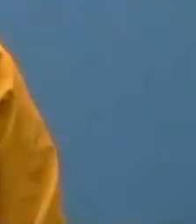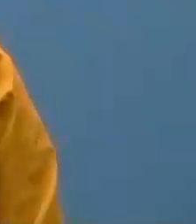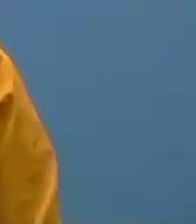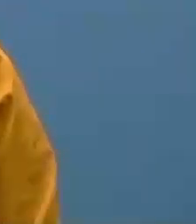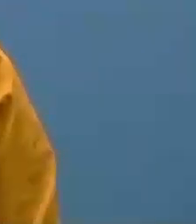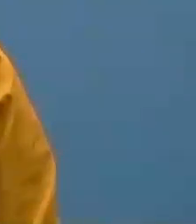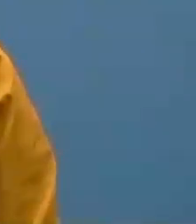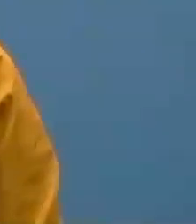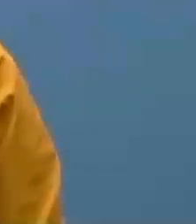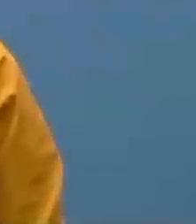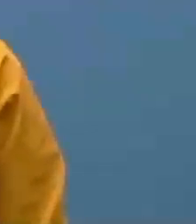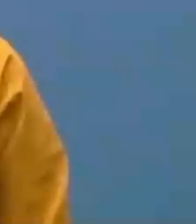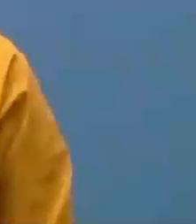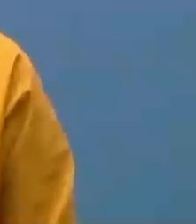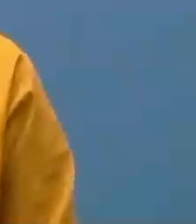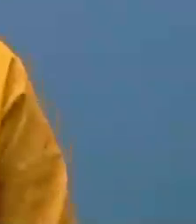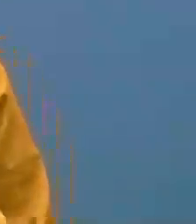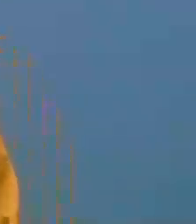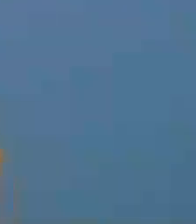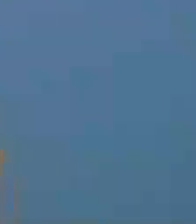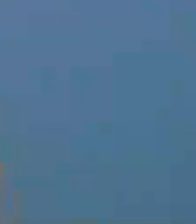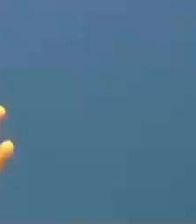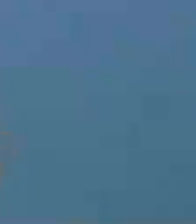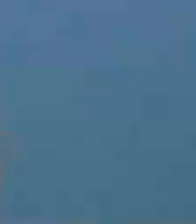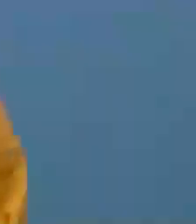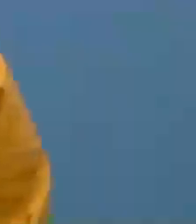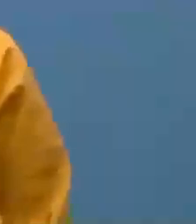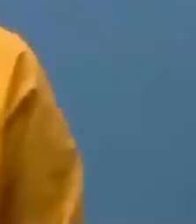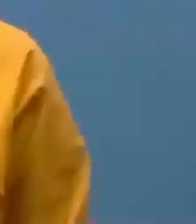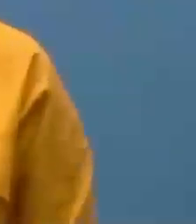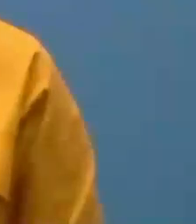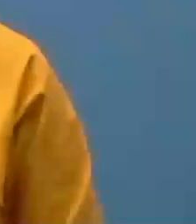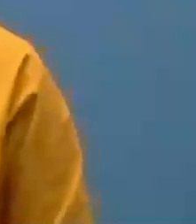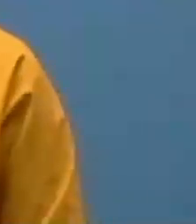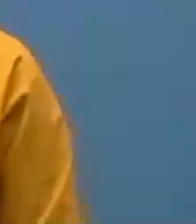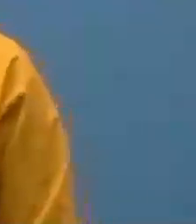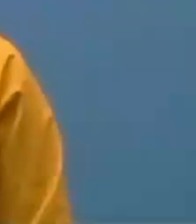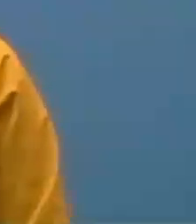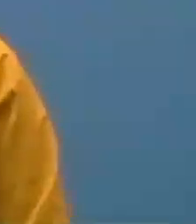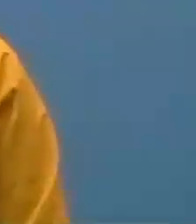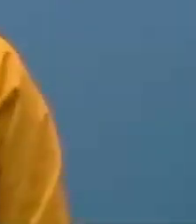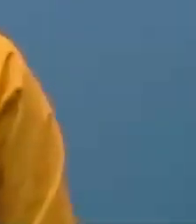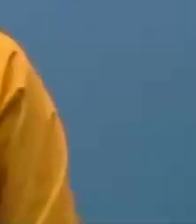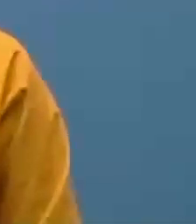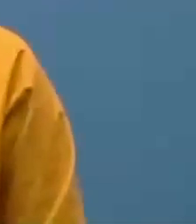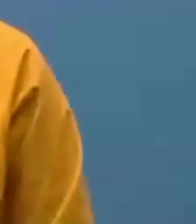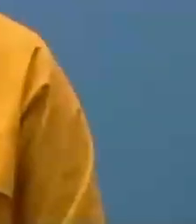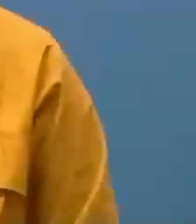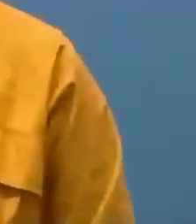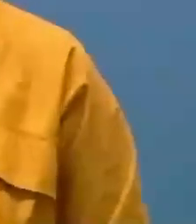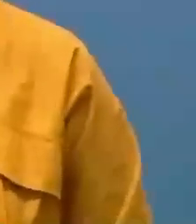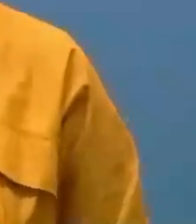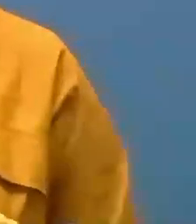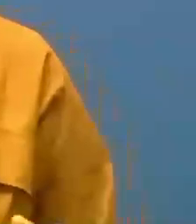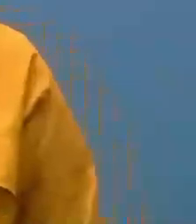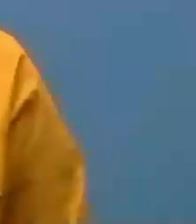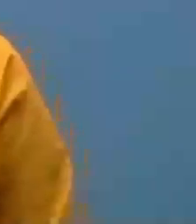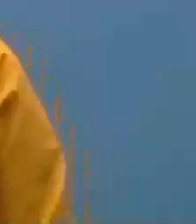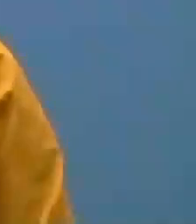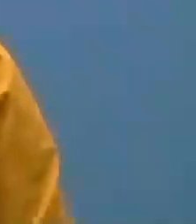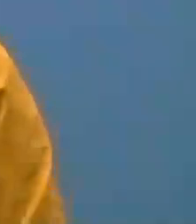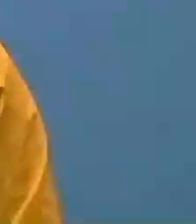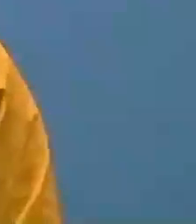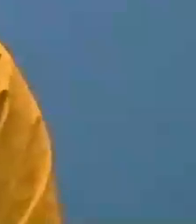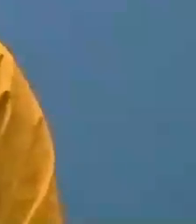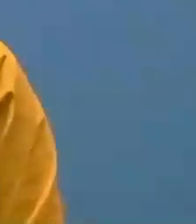呢？这里在我坐我面前有很多的这个学生们，是吧？你们在学校有很